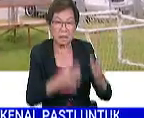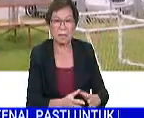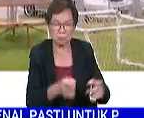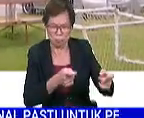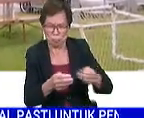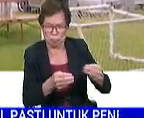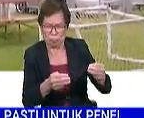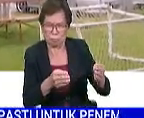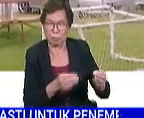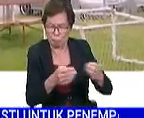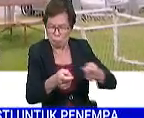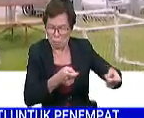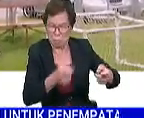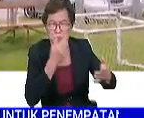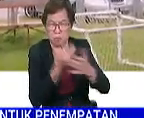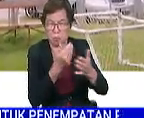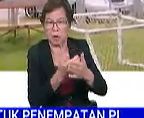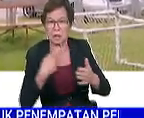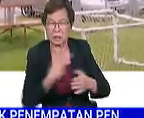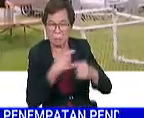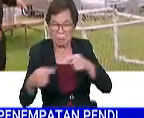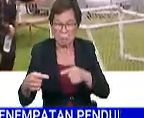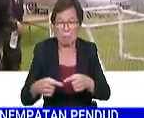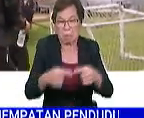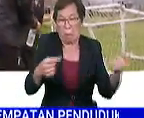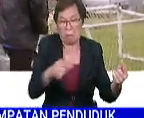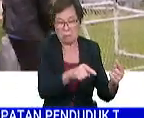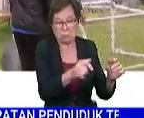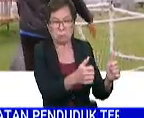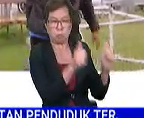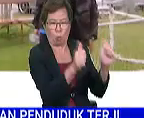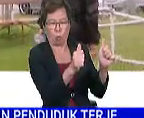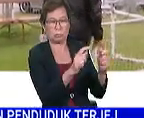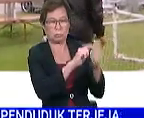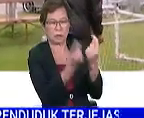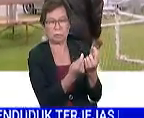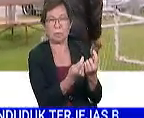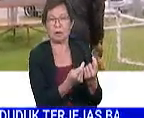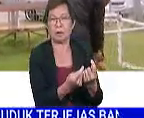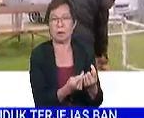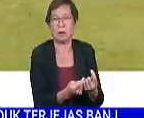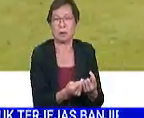Mang very good Mat kita main dengan opon yang very good teaman